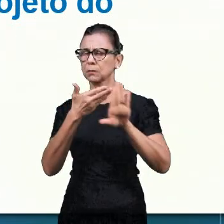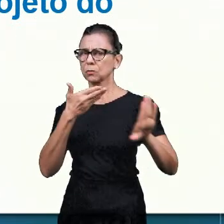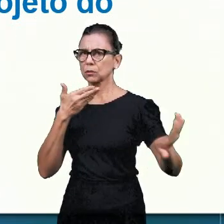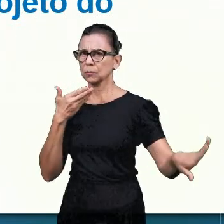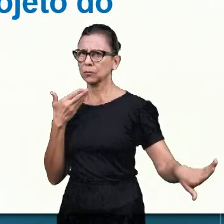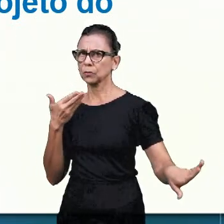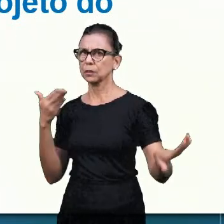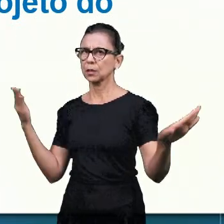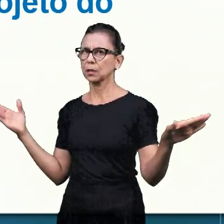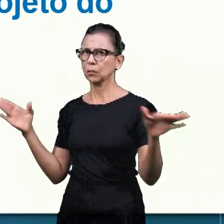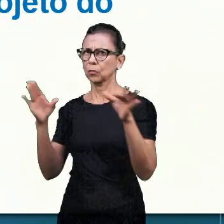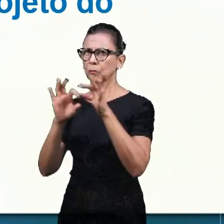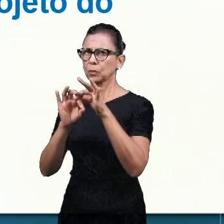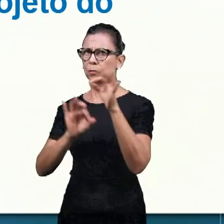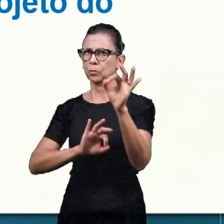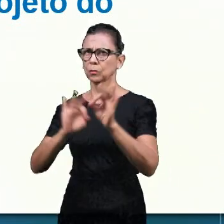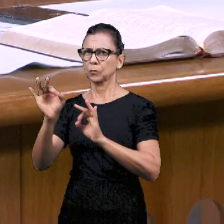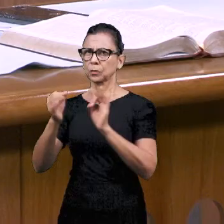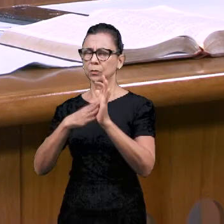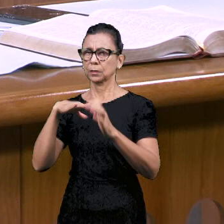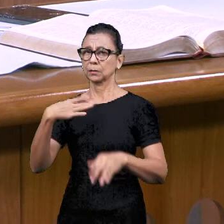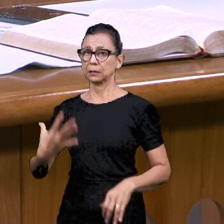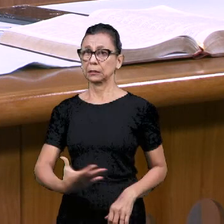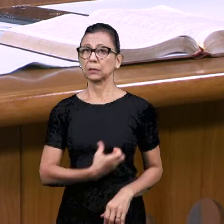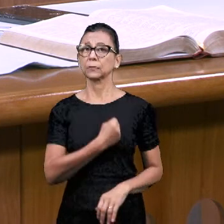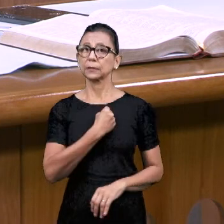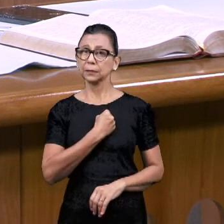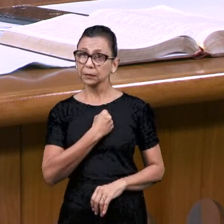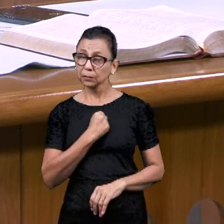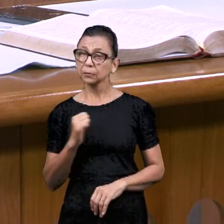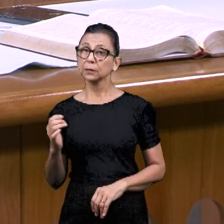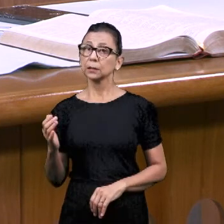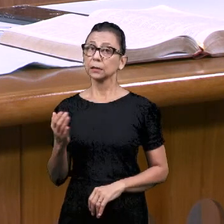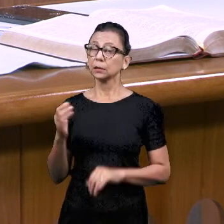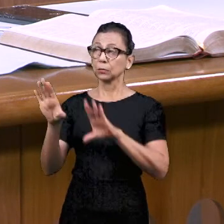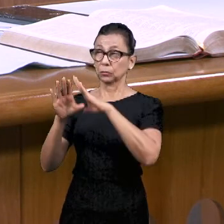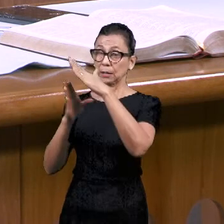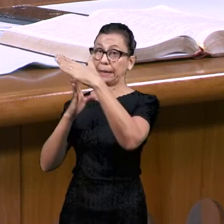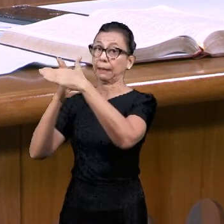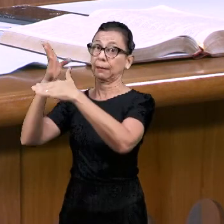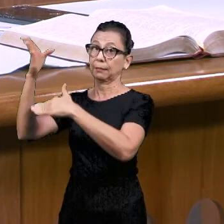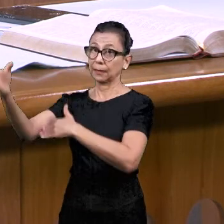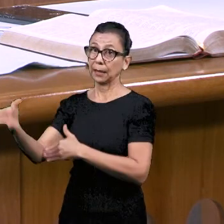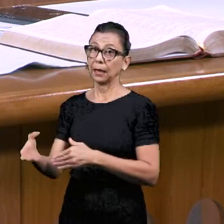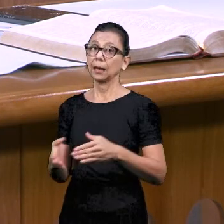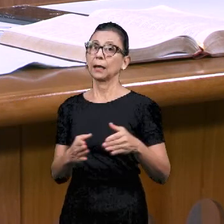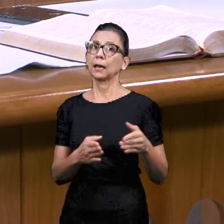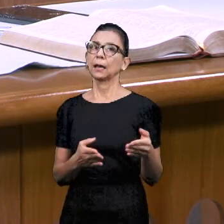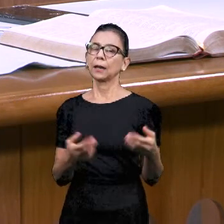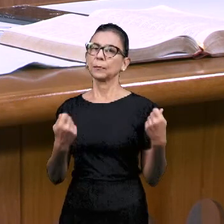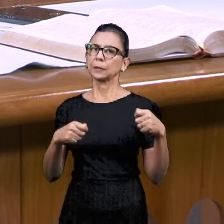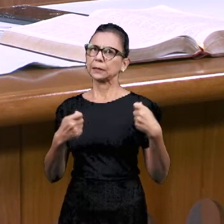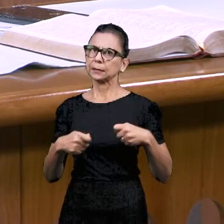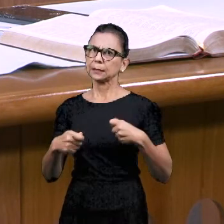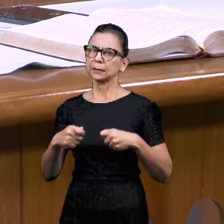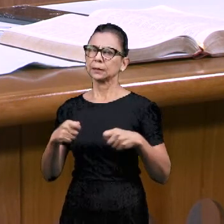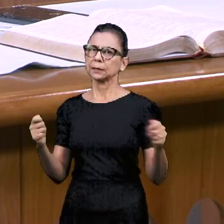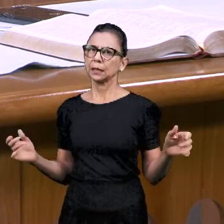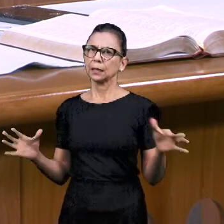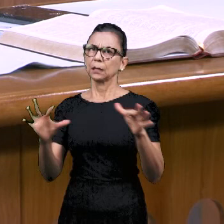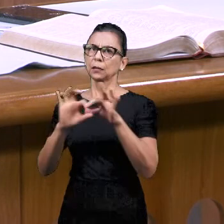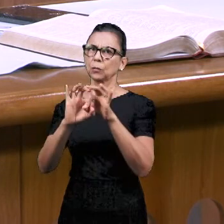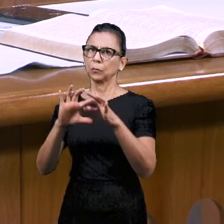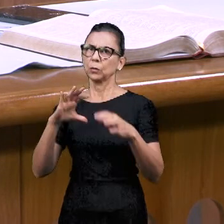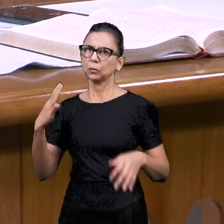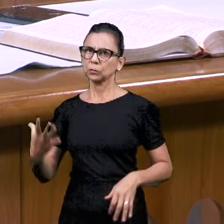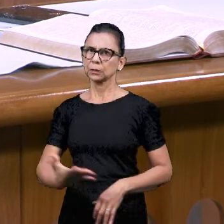du projet du Seigneur. Donc, il est en train de dire que la question d'aller au ciel, elle est liée au salut, comme un processus dynamique